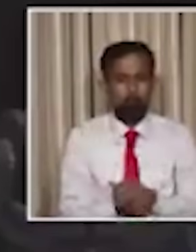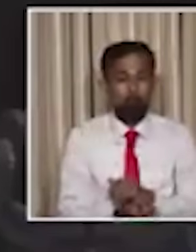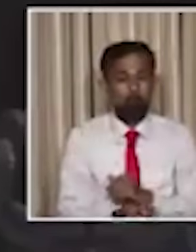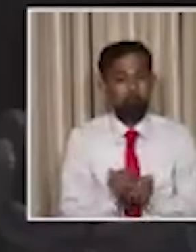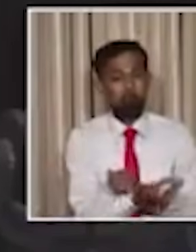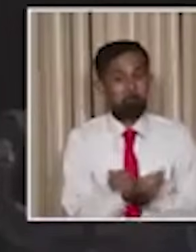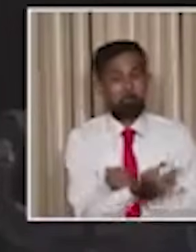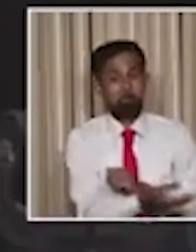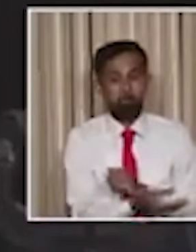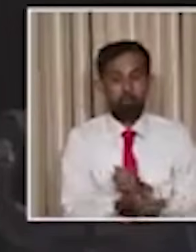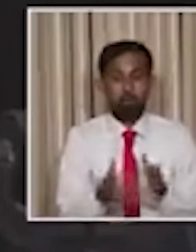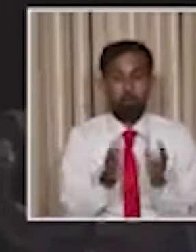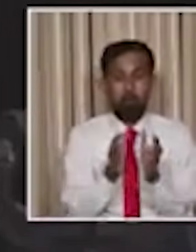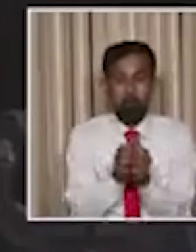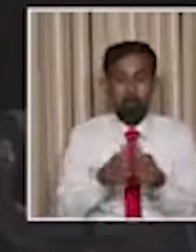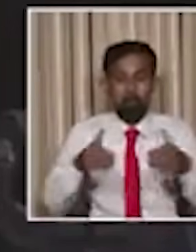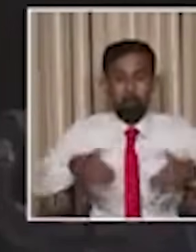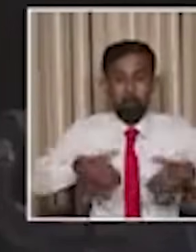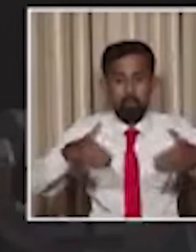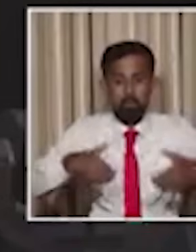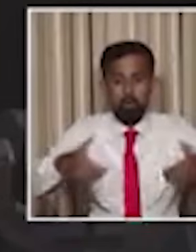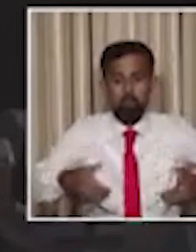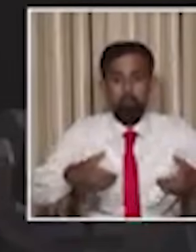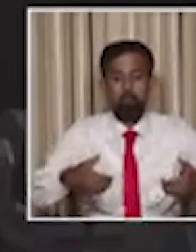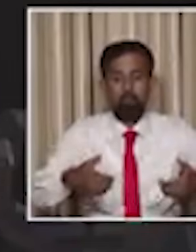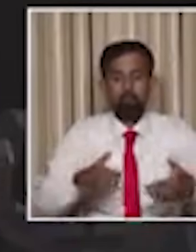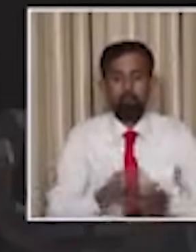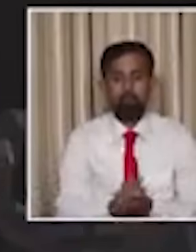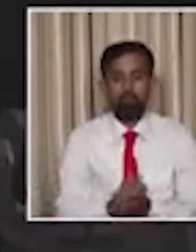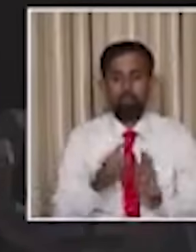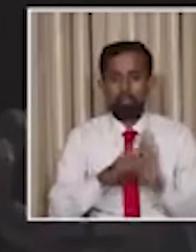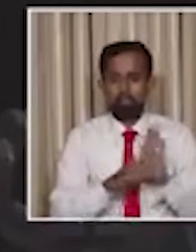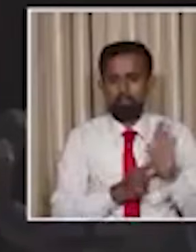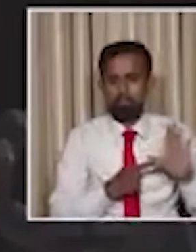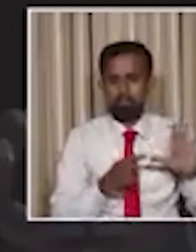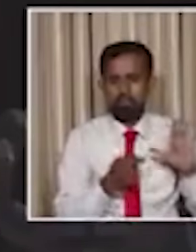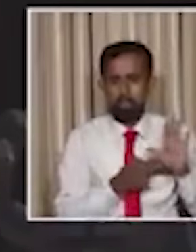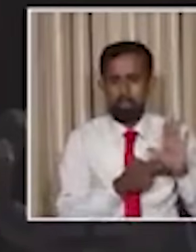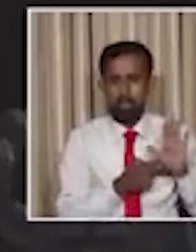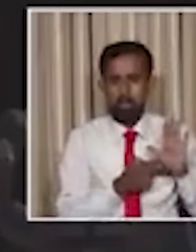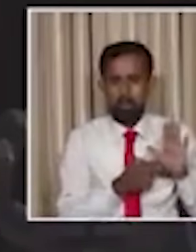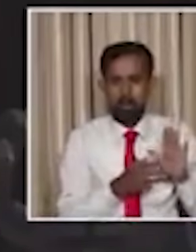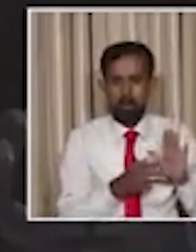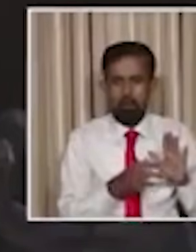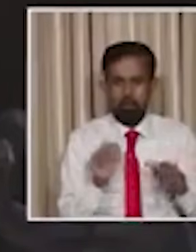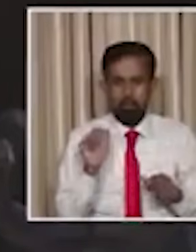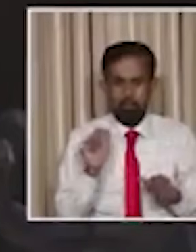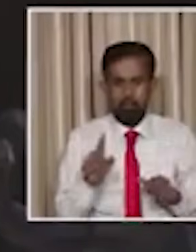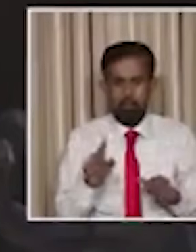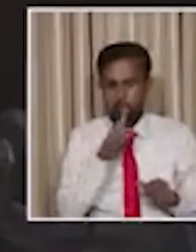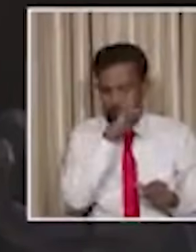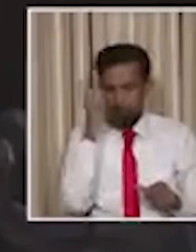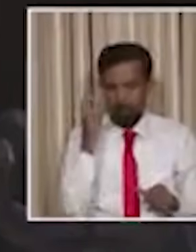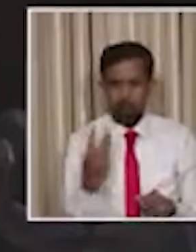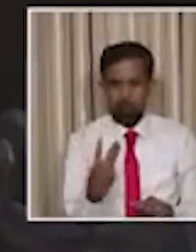அகழ்வுக்கான அனுமதி பெறப்பட்டிருக்கின்றது. இரிசா ஜானகி பெர்னாண்டோ பிள்ளை என்ற பெயரில் உள்ள நபருக்கு 3 மாதங்களுக்கு அந்த மண்